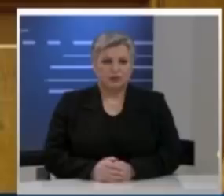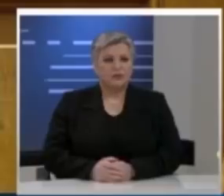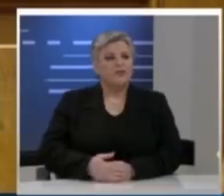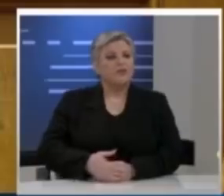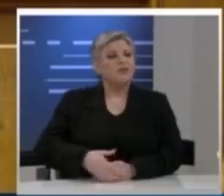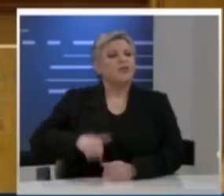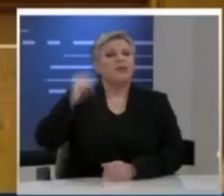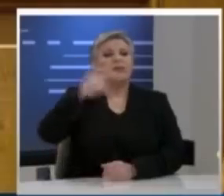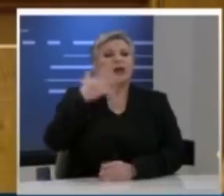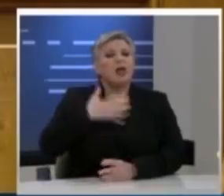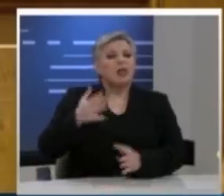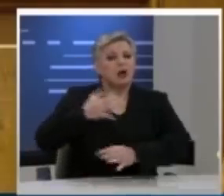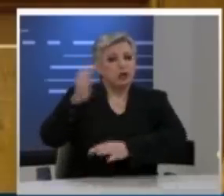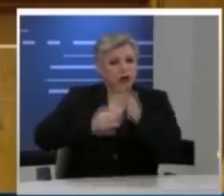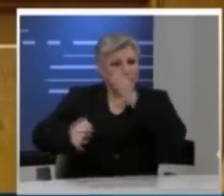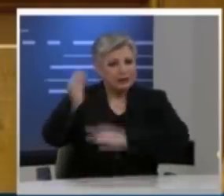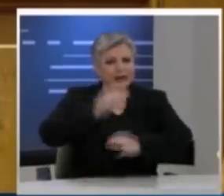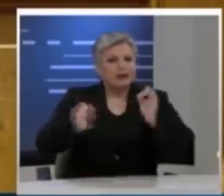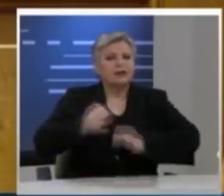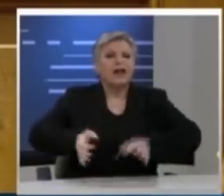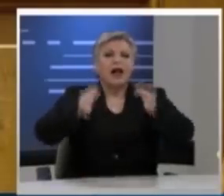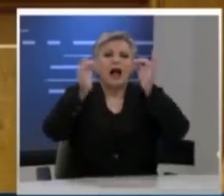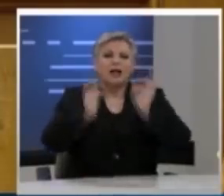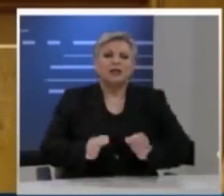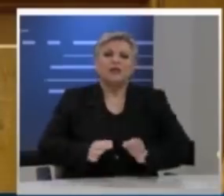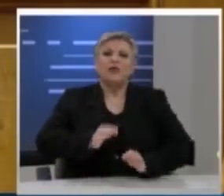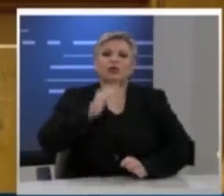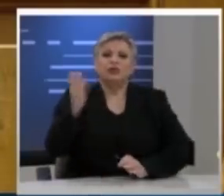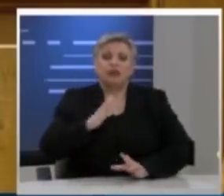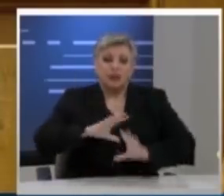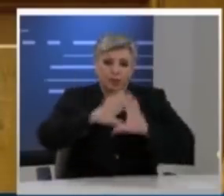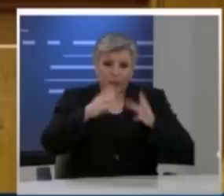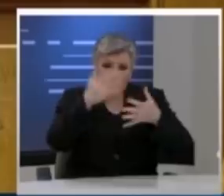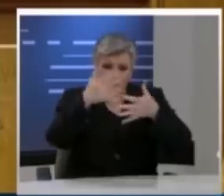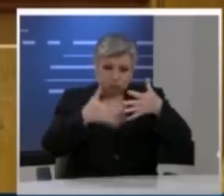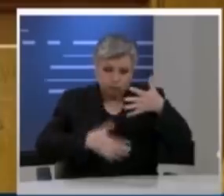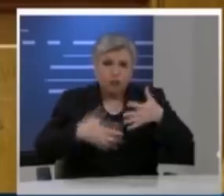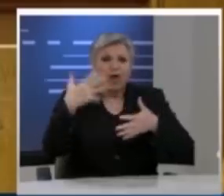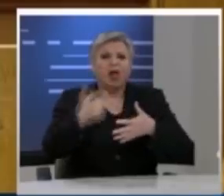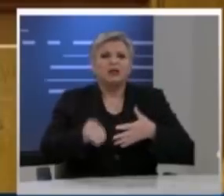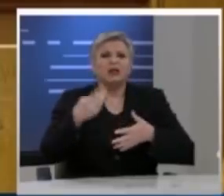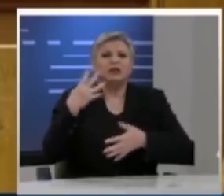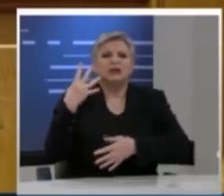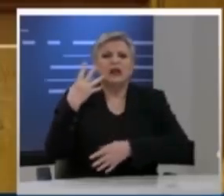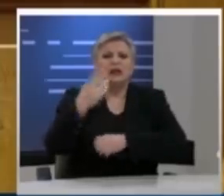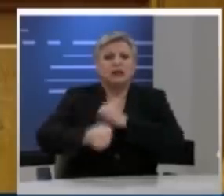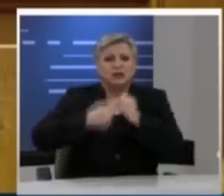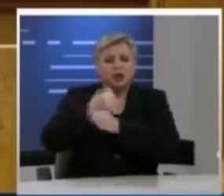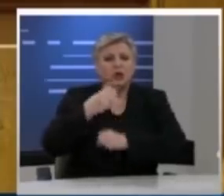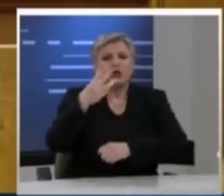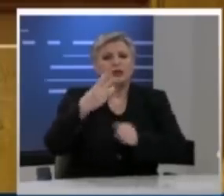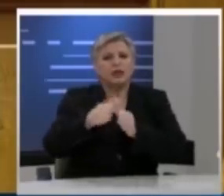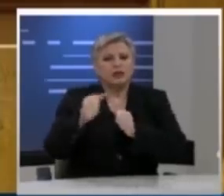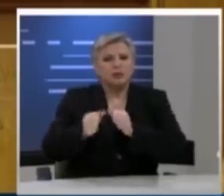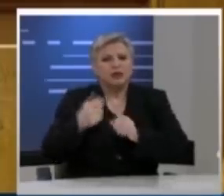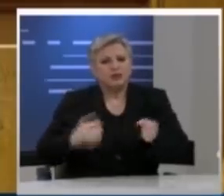ηλικία πείτε μας τι απ όλα αυτά αντιμετωπίσατε τέσσερα χρόνια και τρεις μήνες που είστε